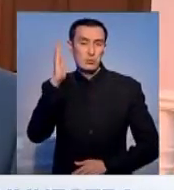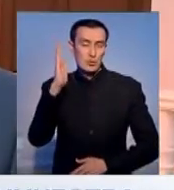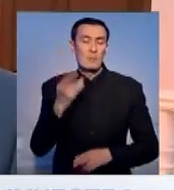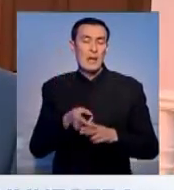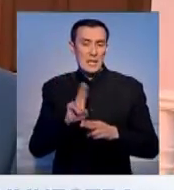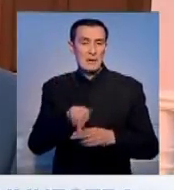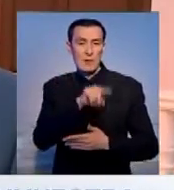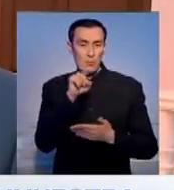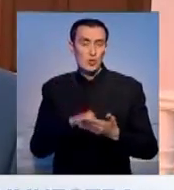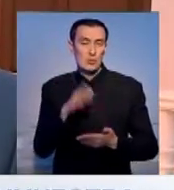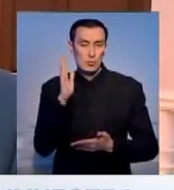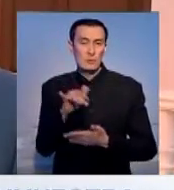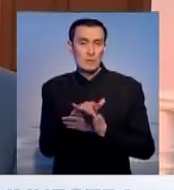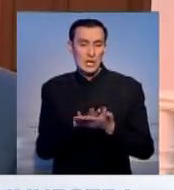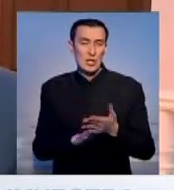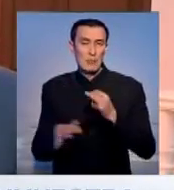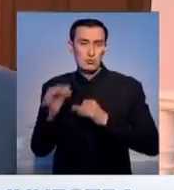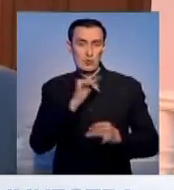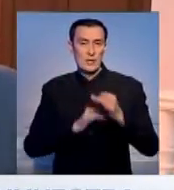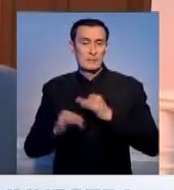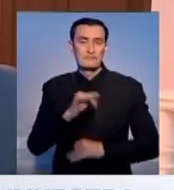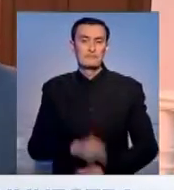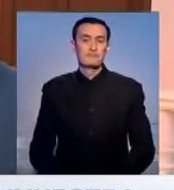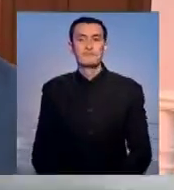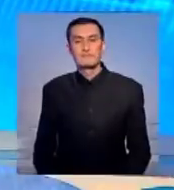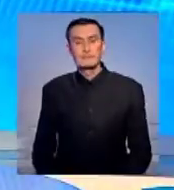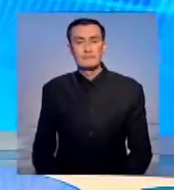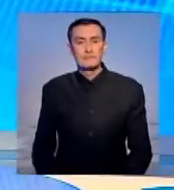эти вопросы будем дальше обсуждать.